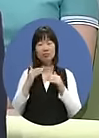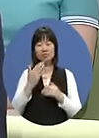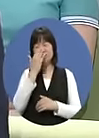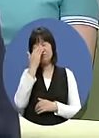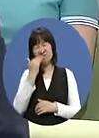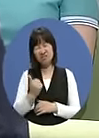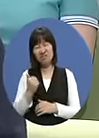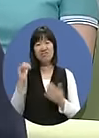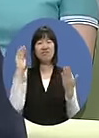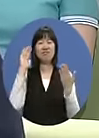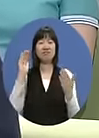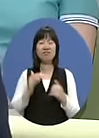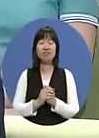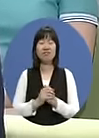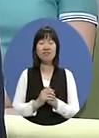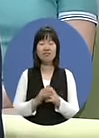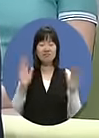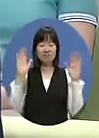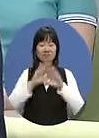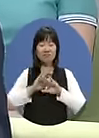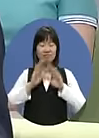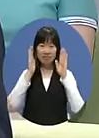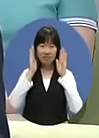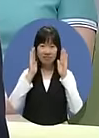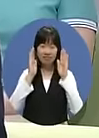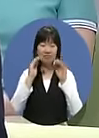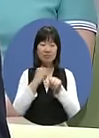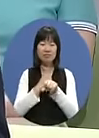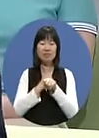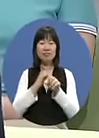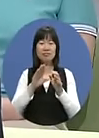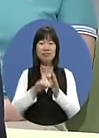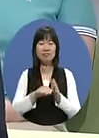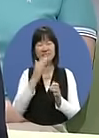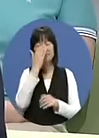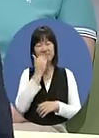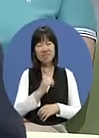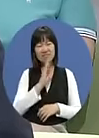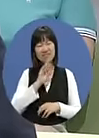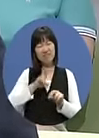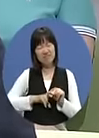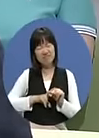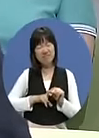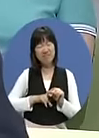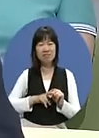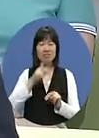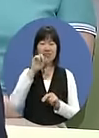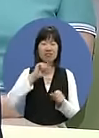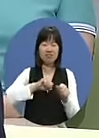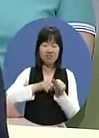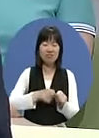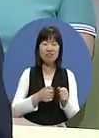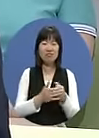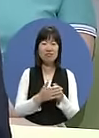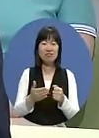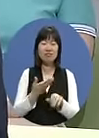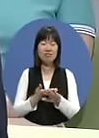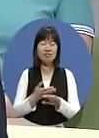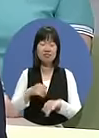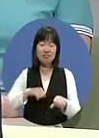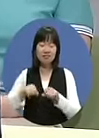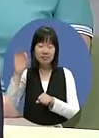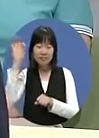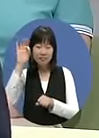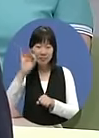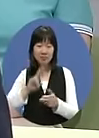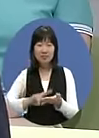지겨워한 학생이에요. 근데 야간 자율학습 고등학교 때 하면은 되게 지겹잖아요. 그 앉아 있어야 되니까. 그 막 딴짓 할 걸 찾는데